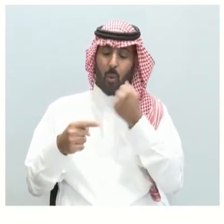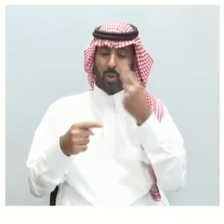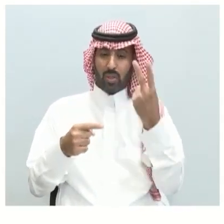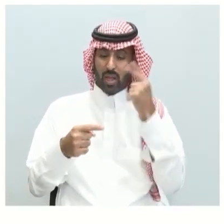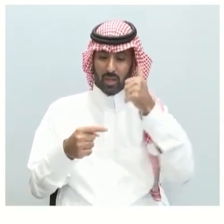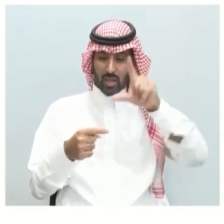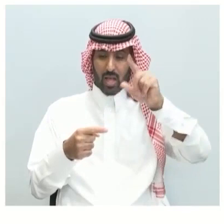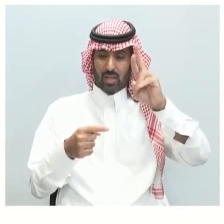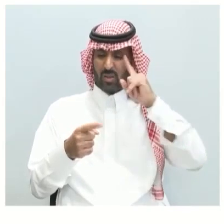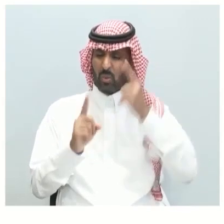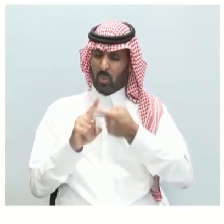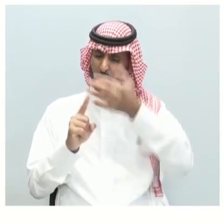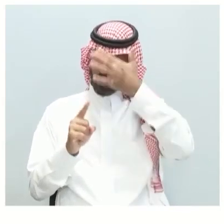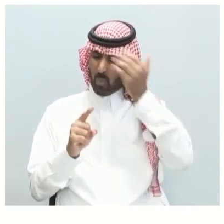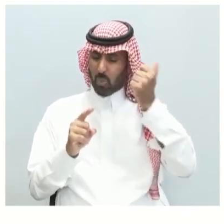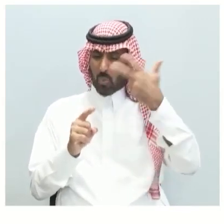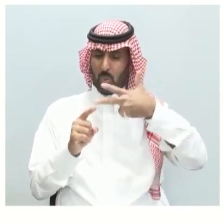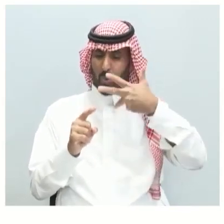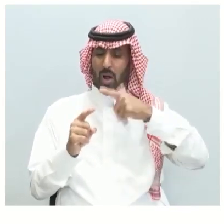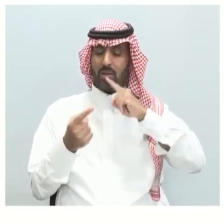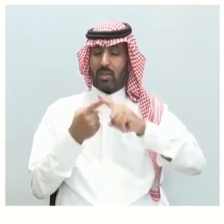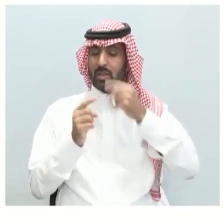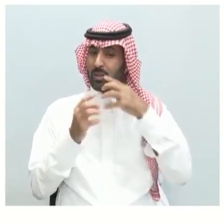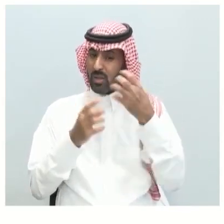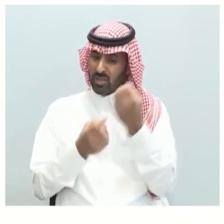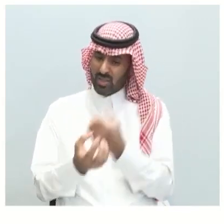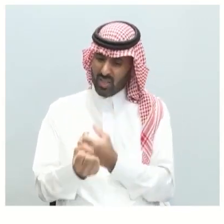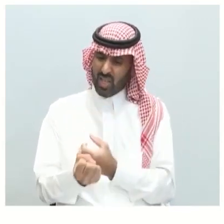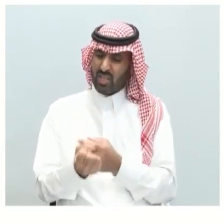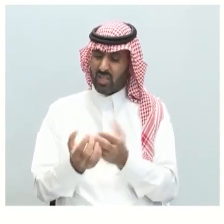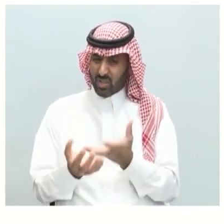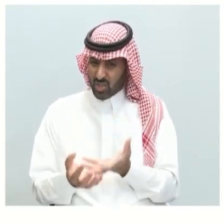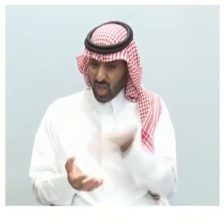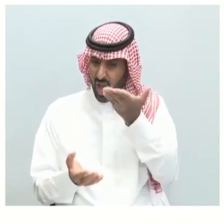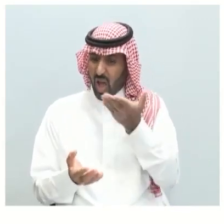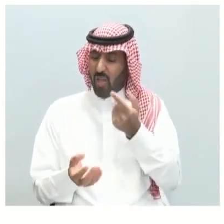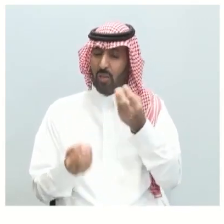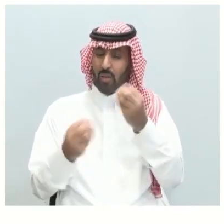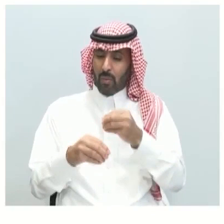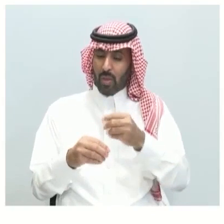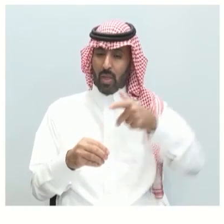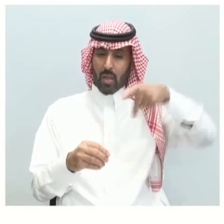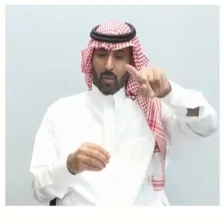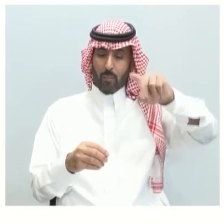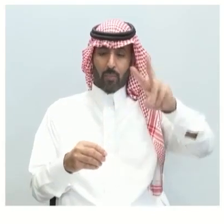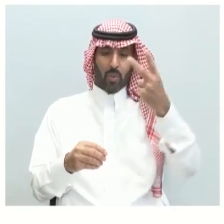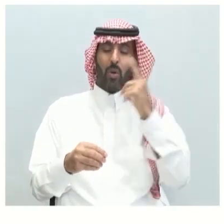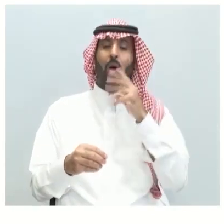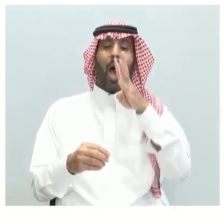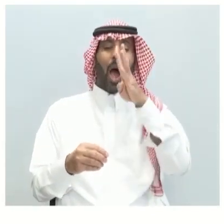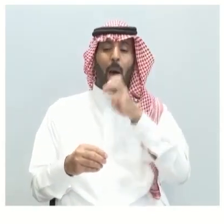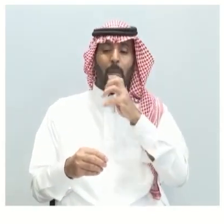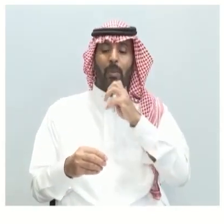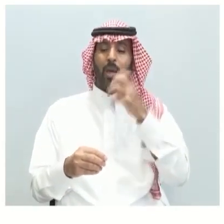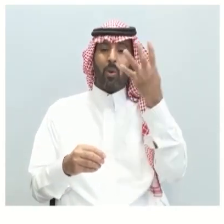الحراره الى 80 درجه سليلوزيه وزاد الضغط واصبح زاد الضغط واصبح اذا هنا البي 2 440